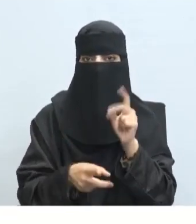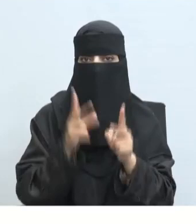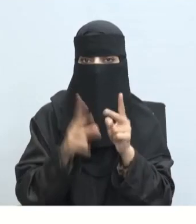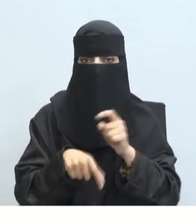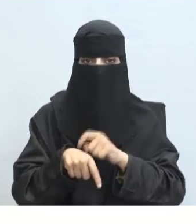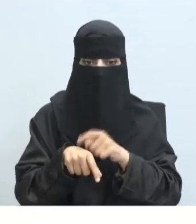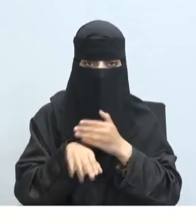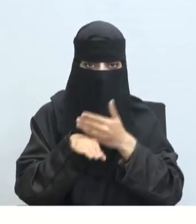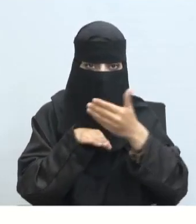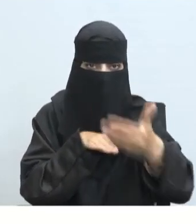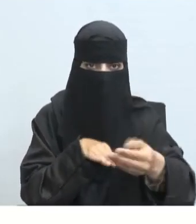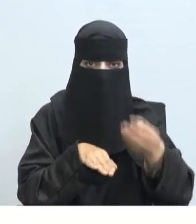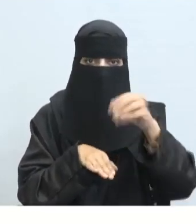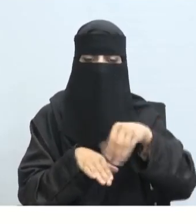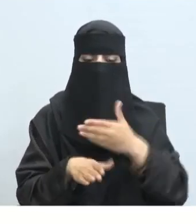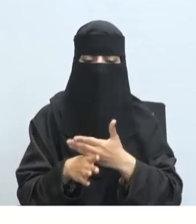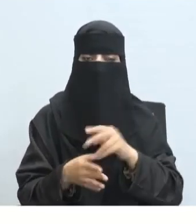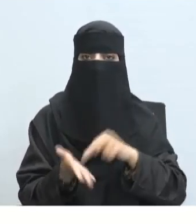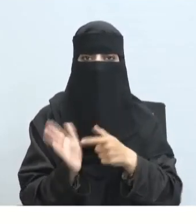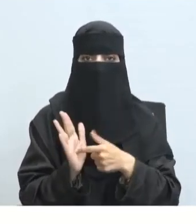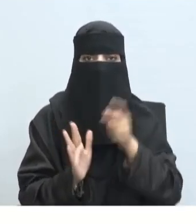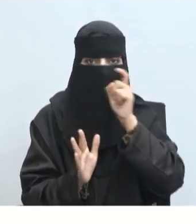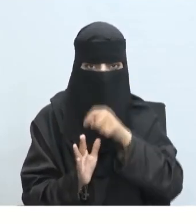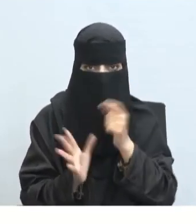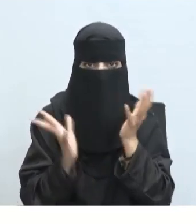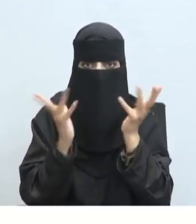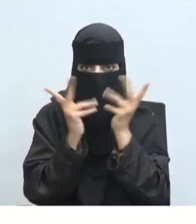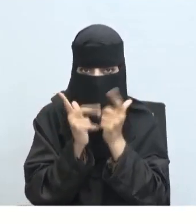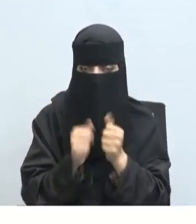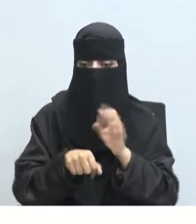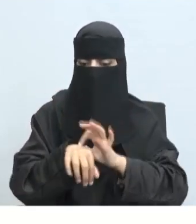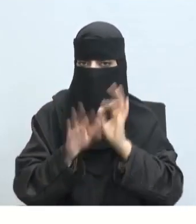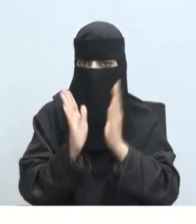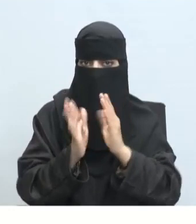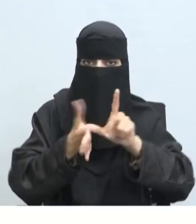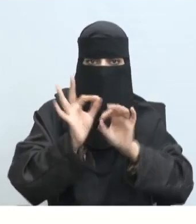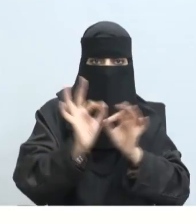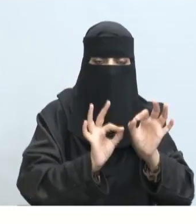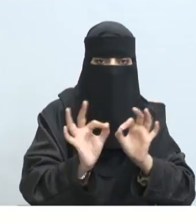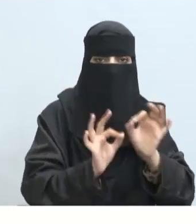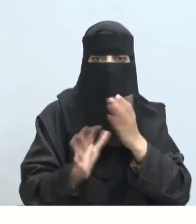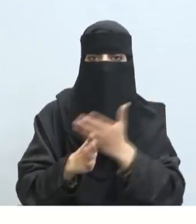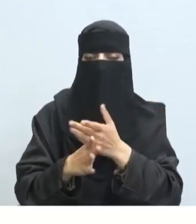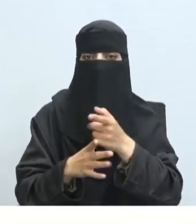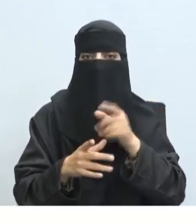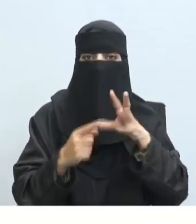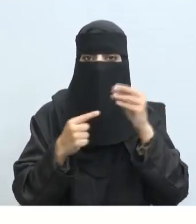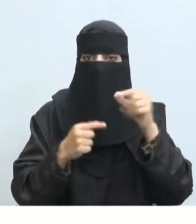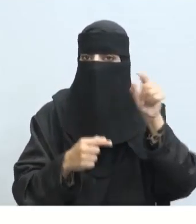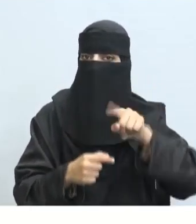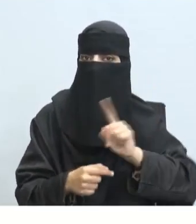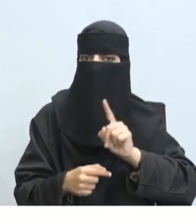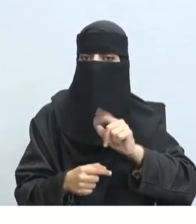تستغرق وقت اكبر من انشطه اخرى وبالتالي لابد ان نقدر الوقت ونخطط لكي لا يكون هنالك معوقات